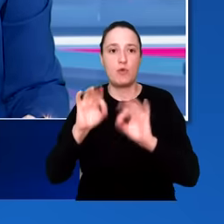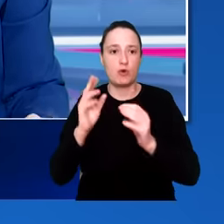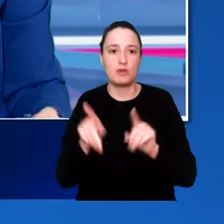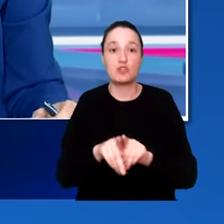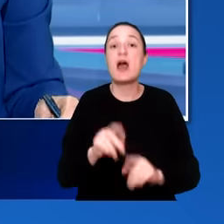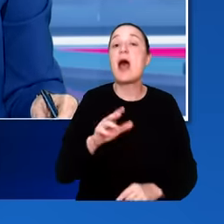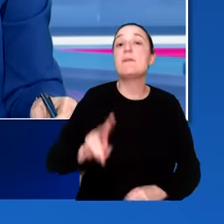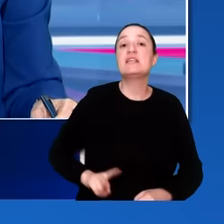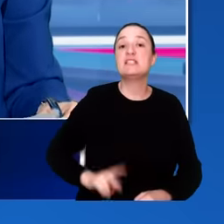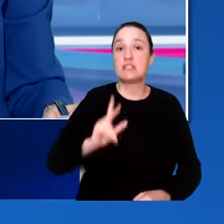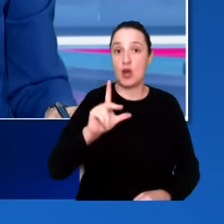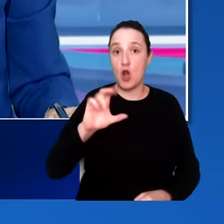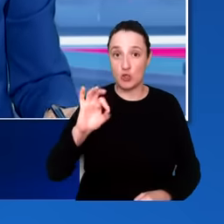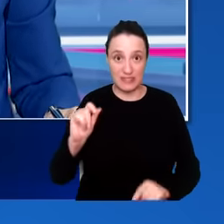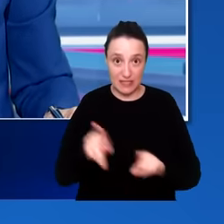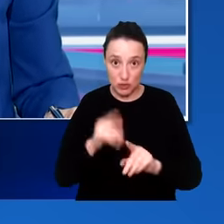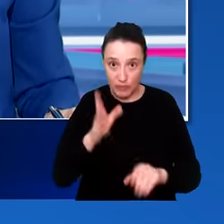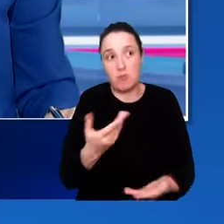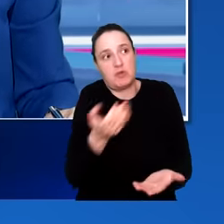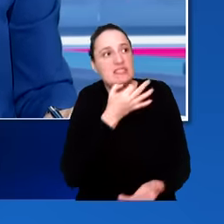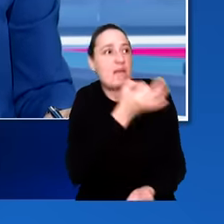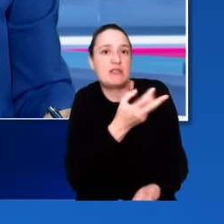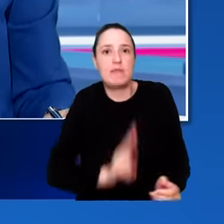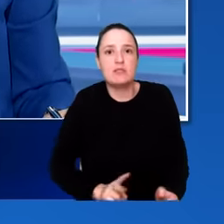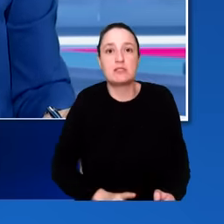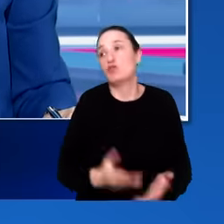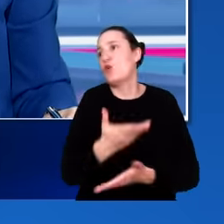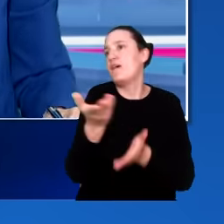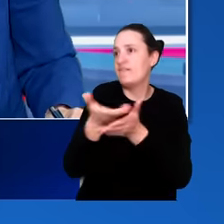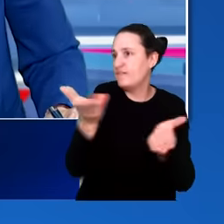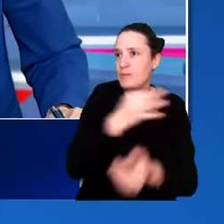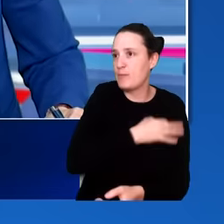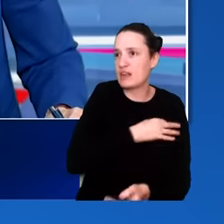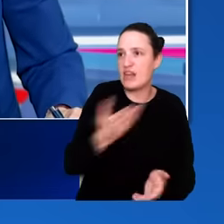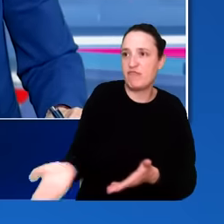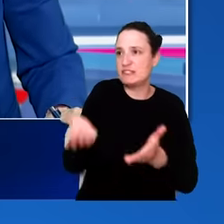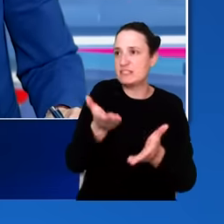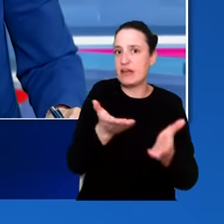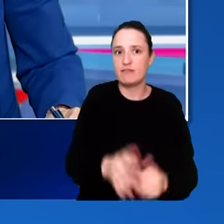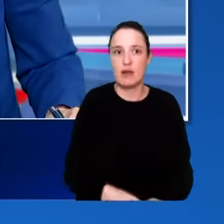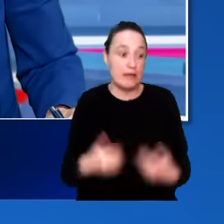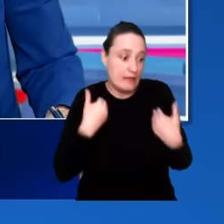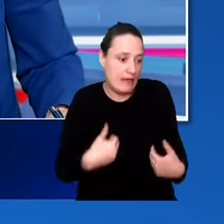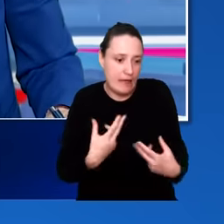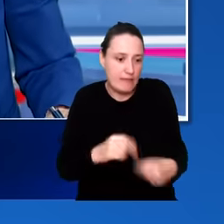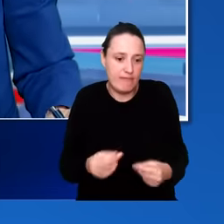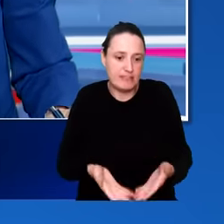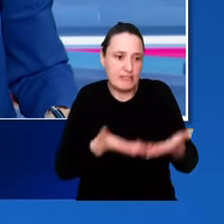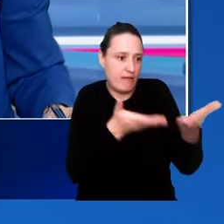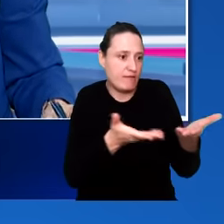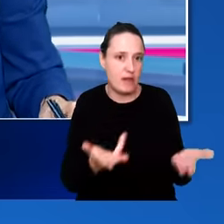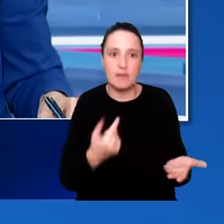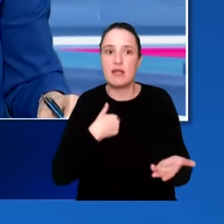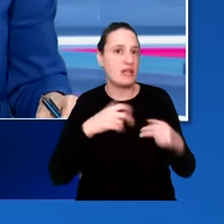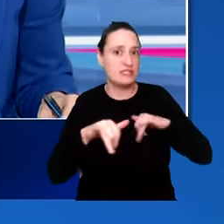proszę zapytać pani minister. No ale to jednak państwo wystawiają ja kandydatów. Nie wystawiam. Nie, ja no, partia jestem, wystawia. Ja nie jestem w